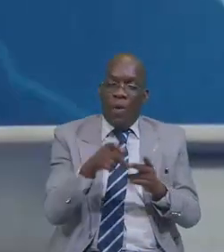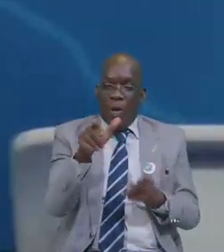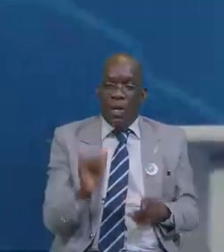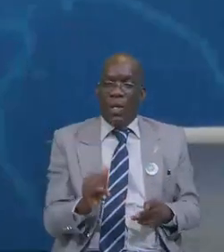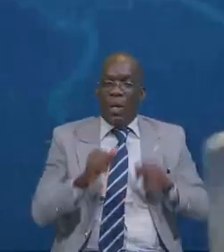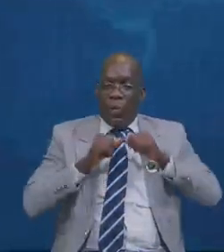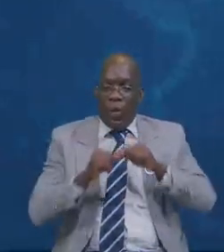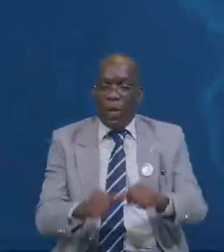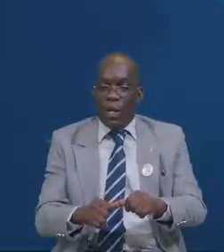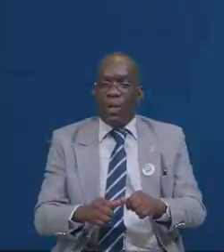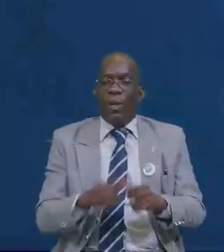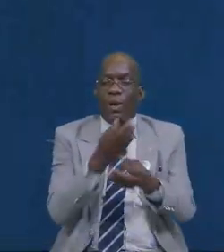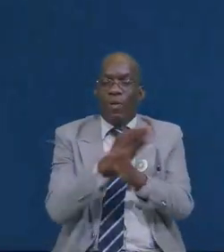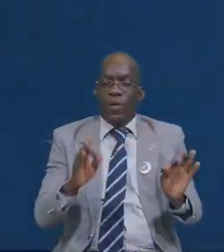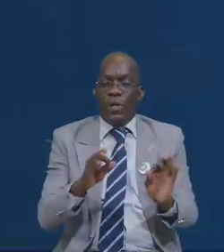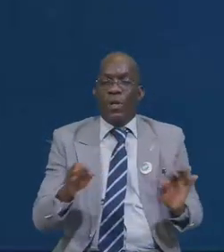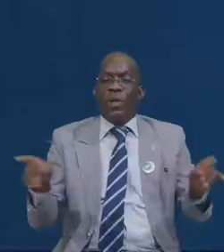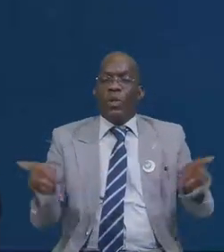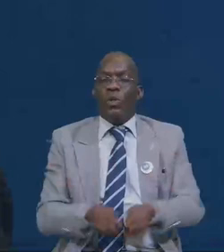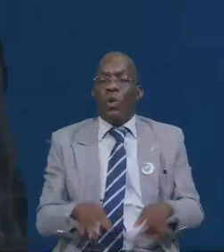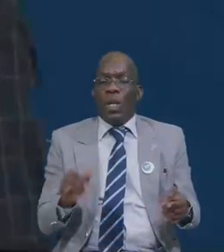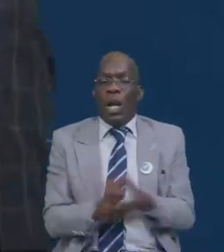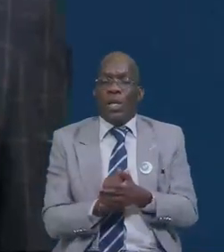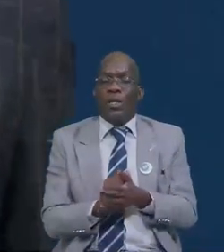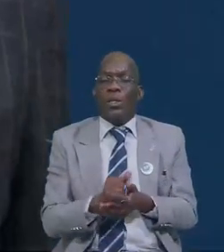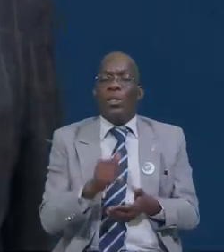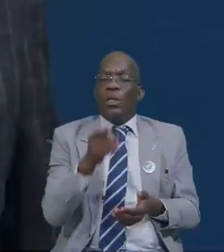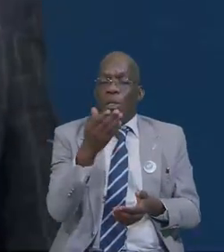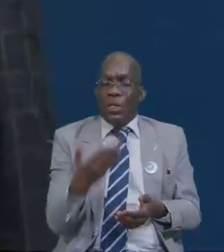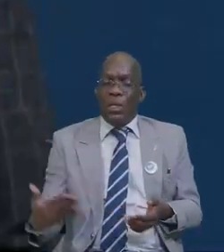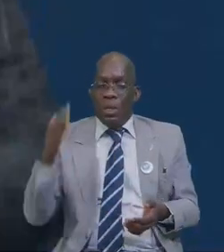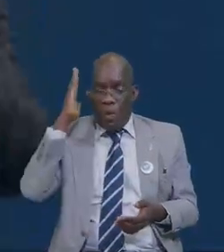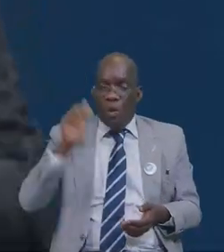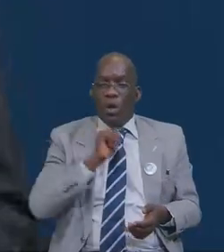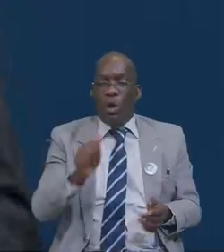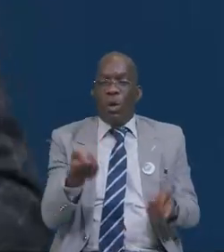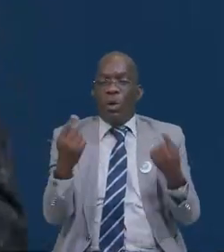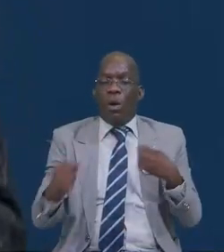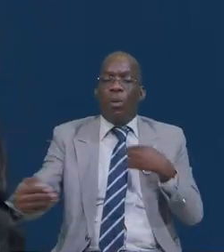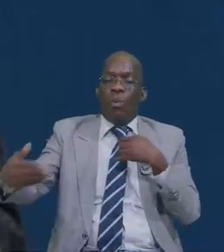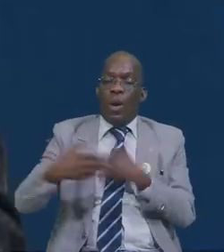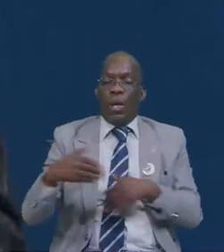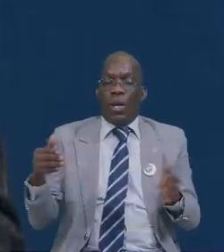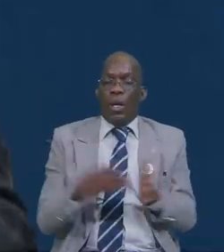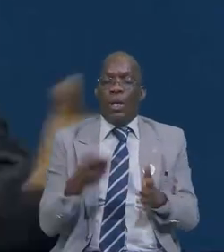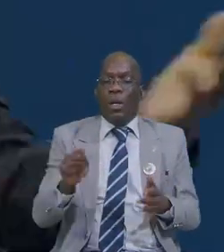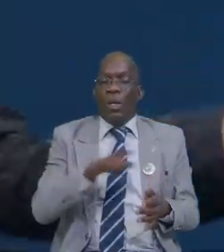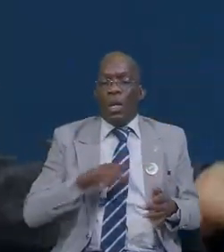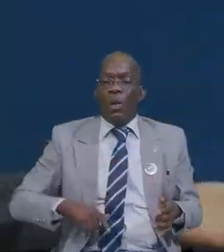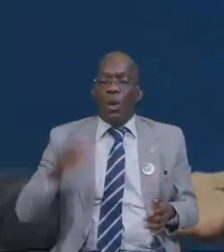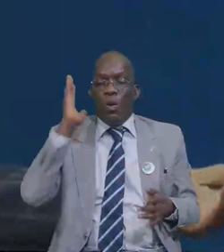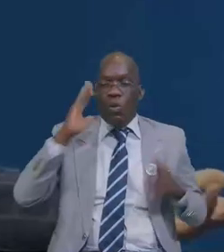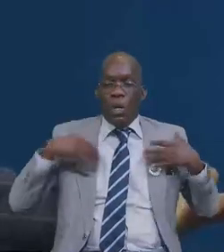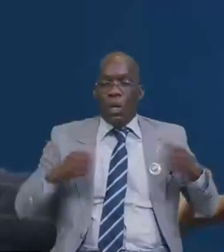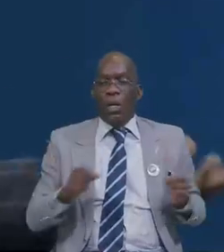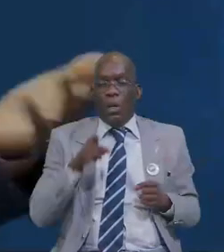Totalement, complètement et de façon permanente, elle a été affranchie pour que ces choses ne reviennent plus. Dieu va te guérir